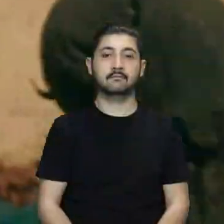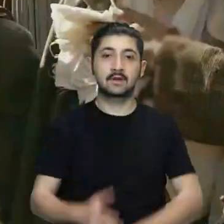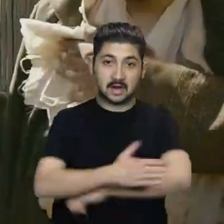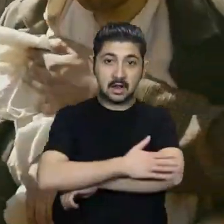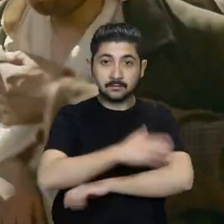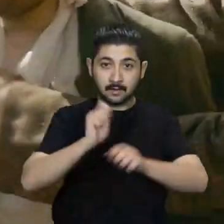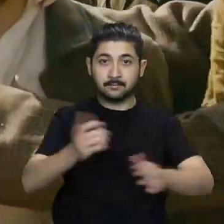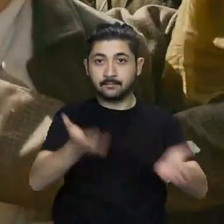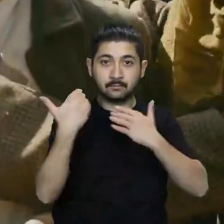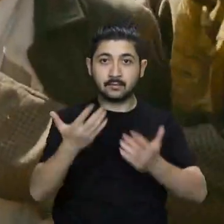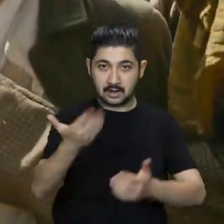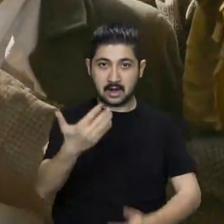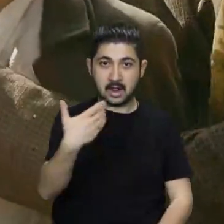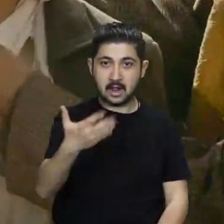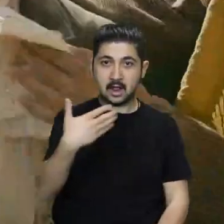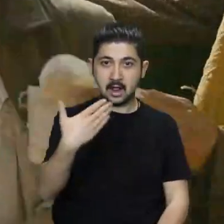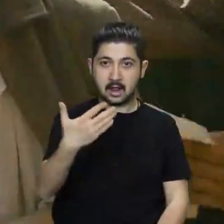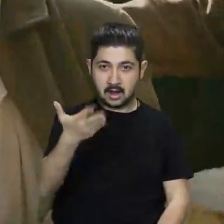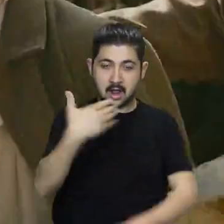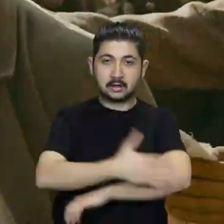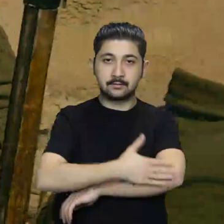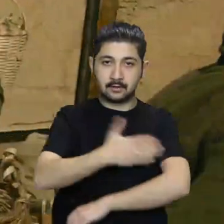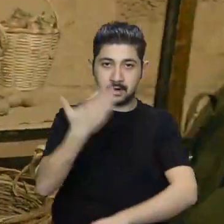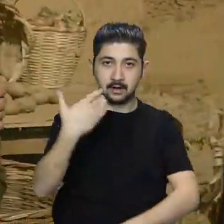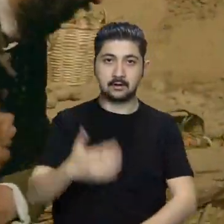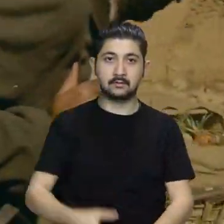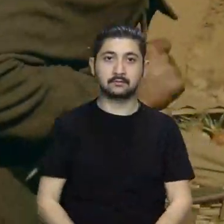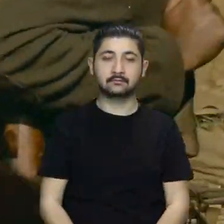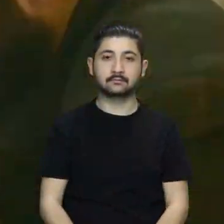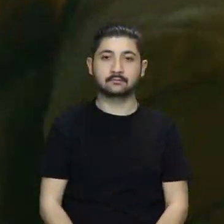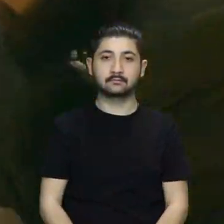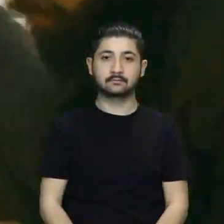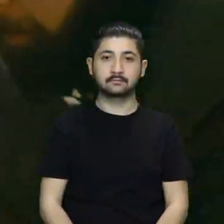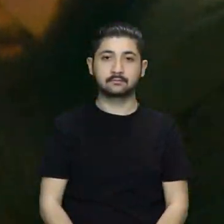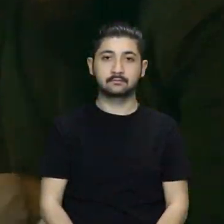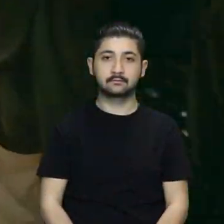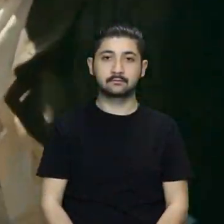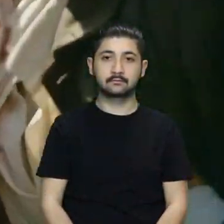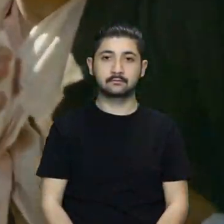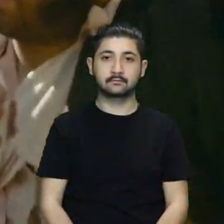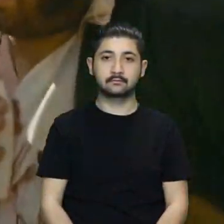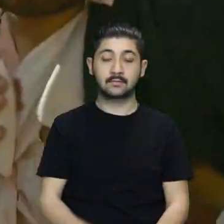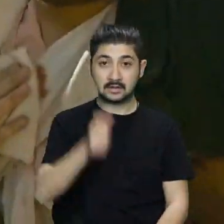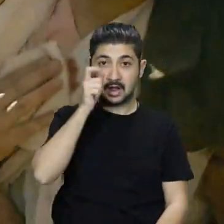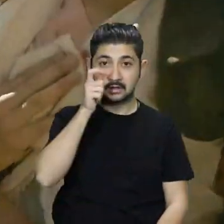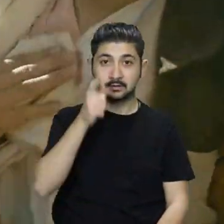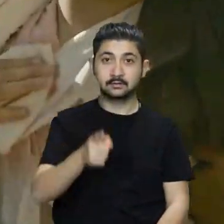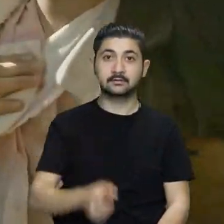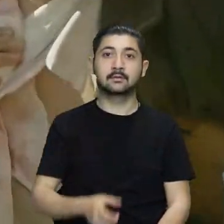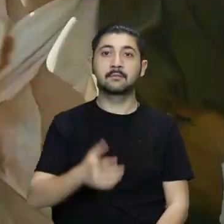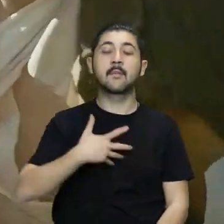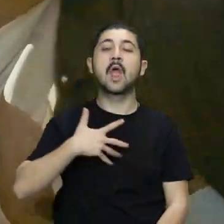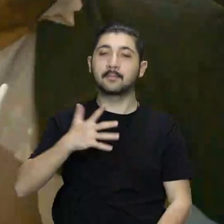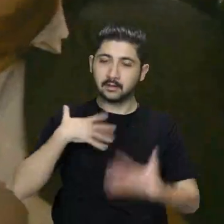Yardım et! Gelin gelin gelin! Gel yardım et, gel yardım et. Ahmet'le yaralı bir askerin kollarına girdiler. Dikkat et,